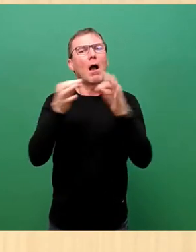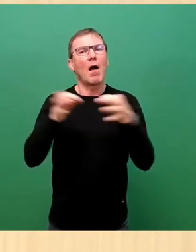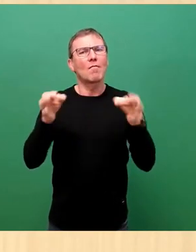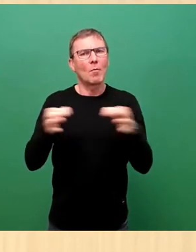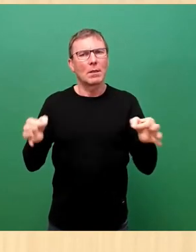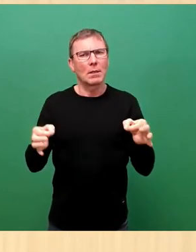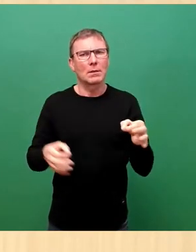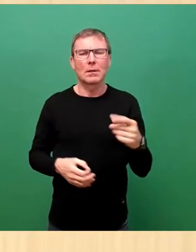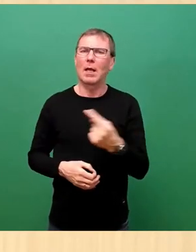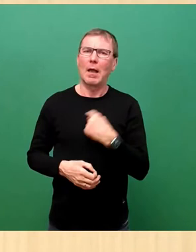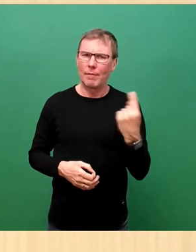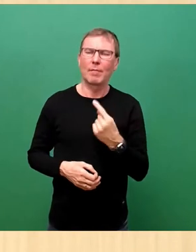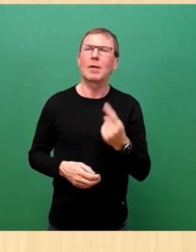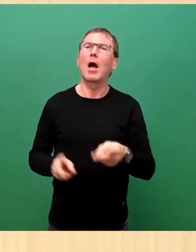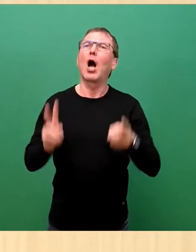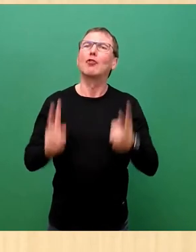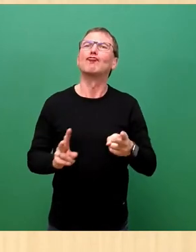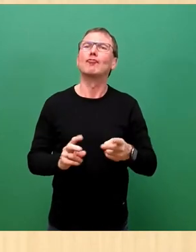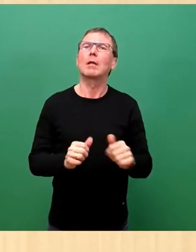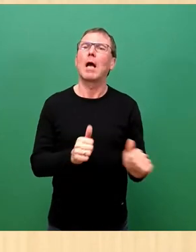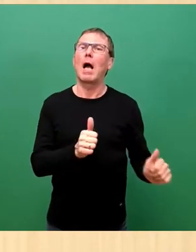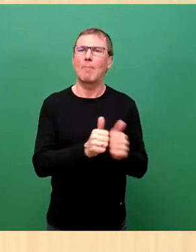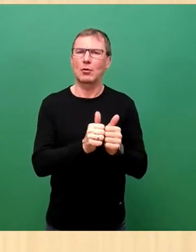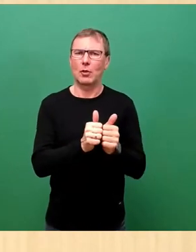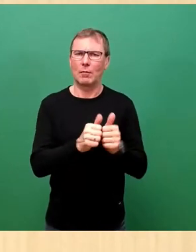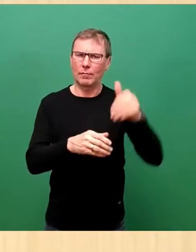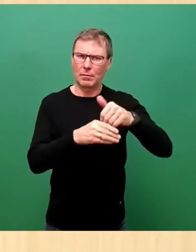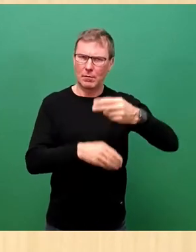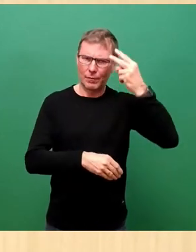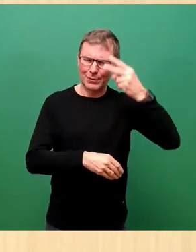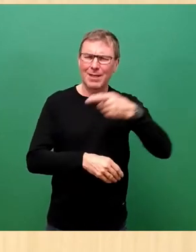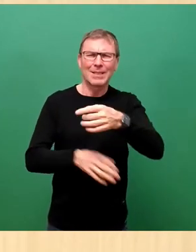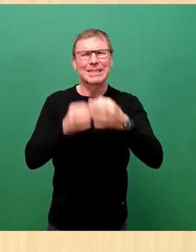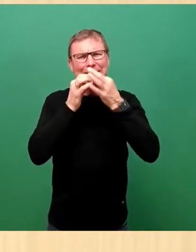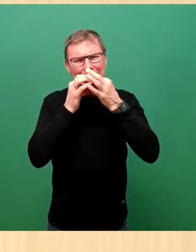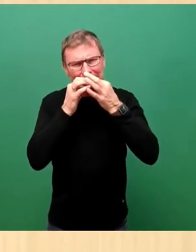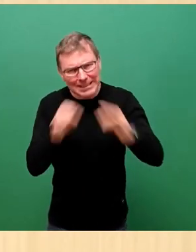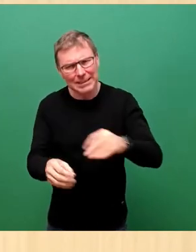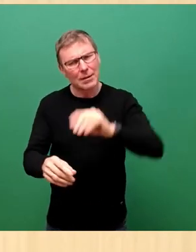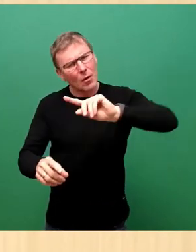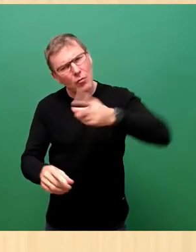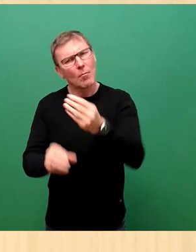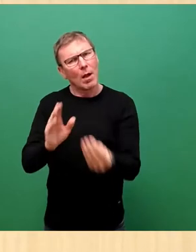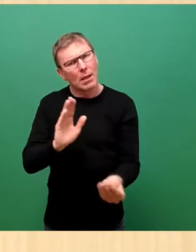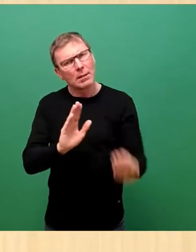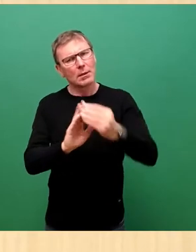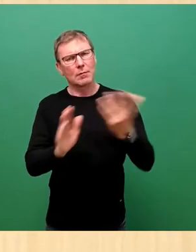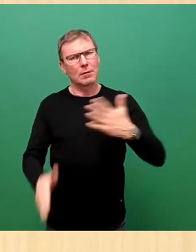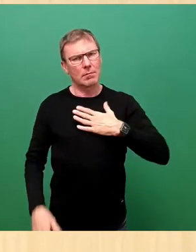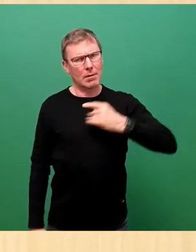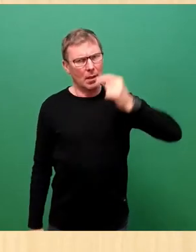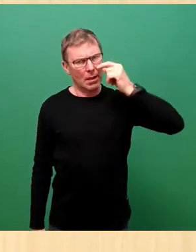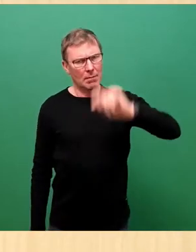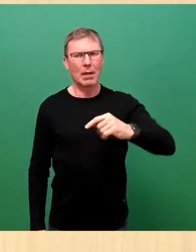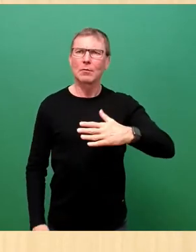eine Städtepartnerschaft verstehen. Aber da ist diese Präzisierung was wir meinen und was unser Ziel